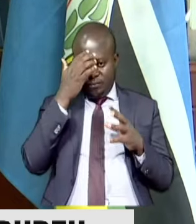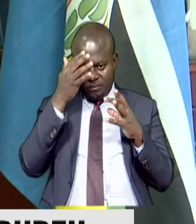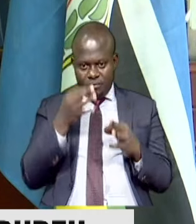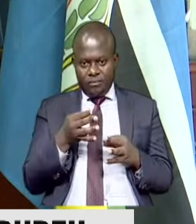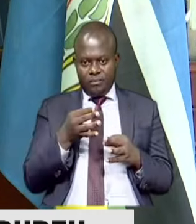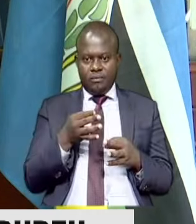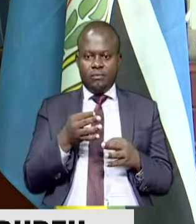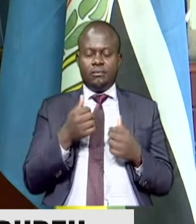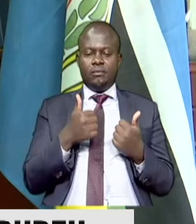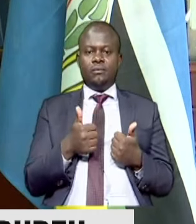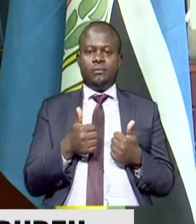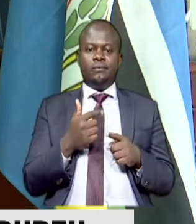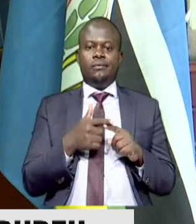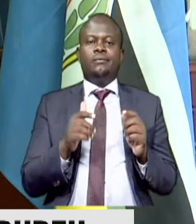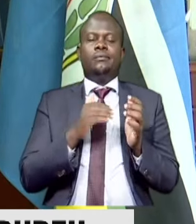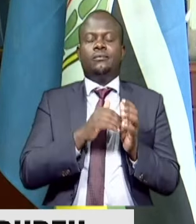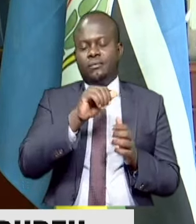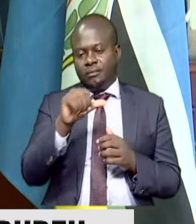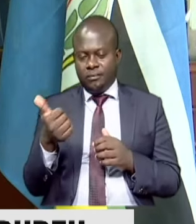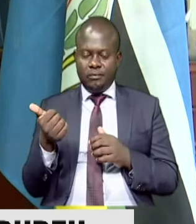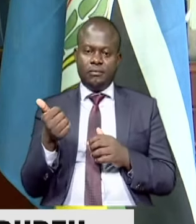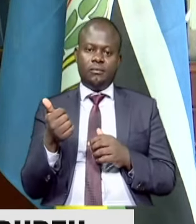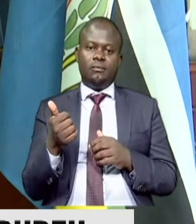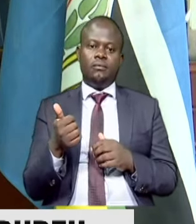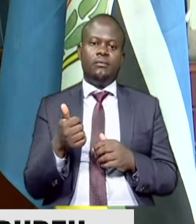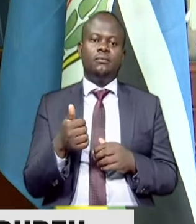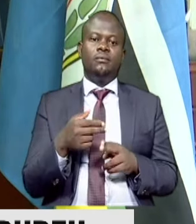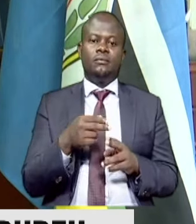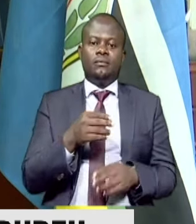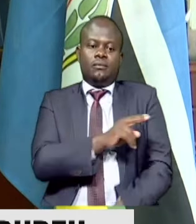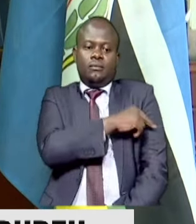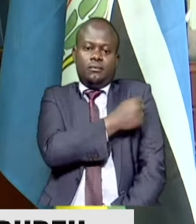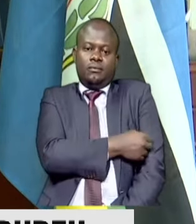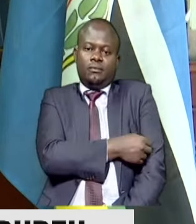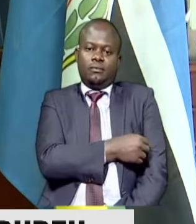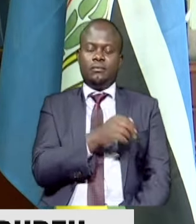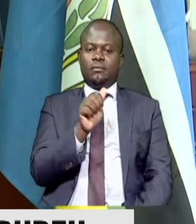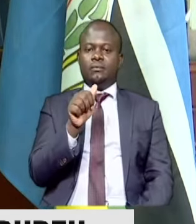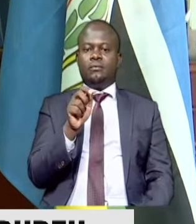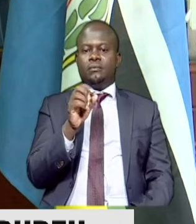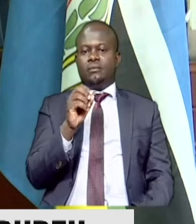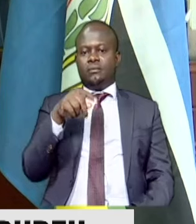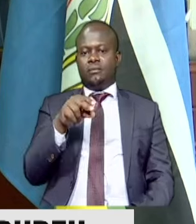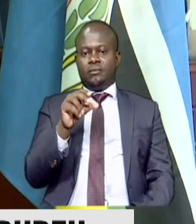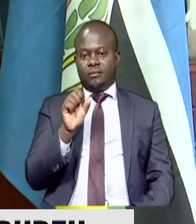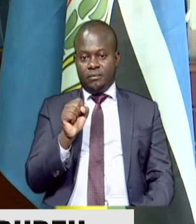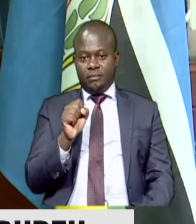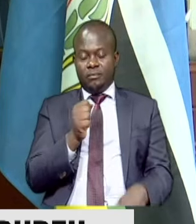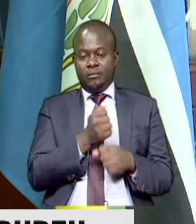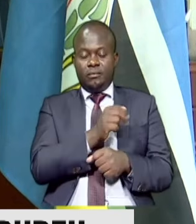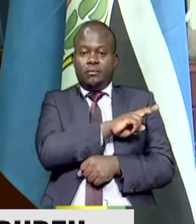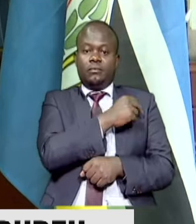uhamye. Hakaba hari yindi autopsy cyangwa ariyo bita medical autopsy, ni ukuvuga autopsy ikorwa kwa